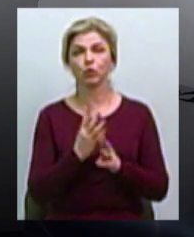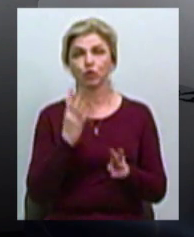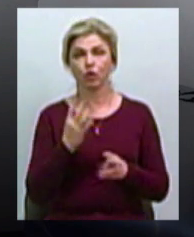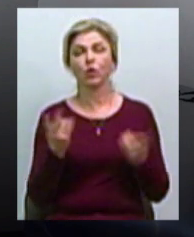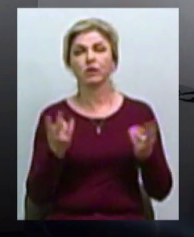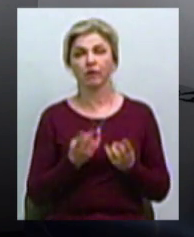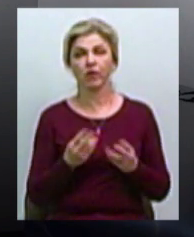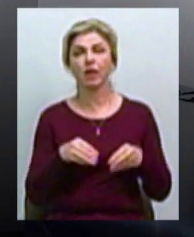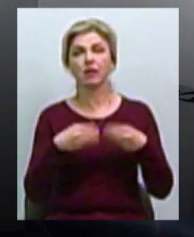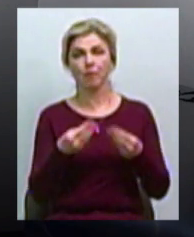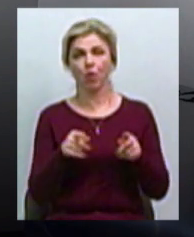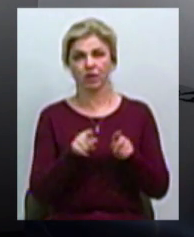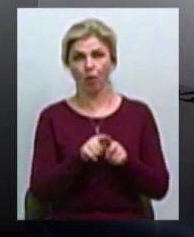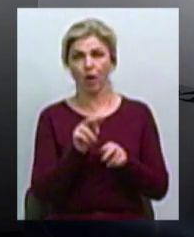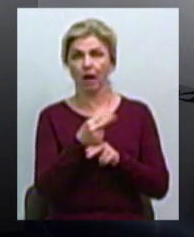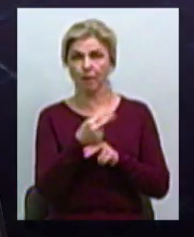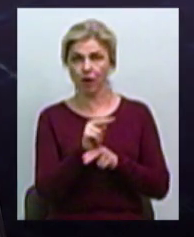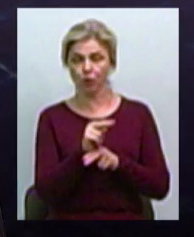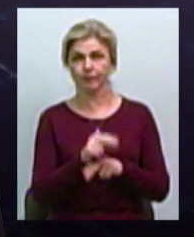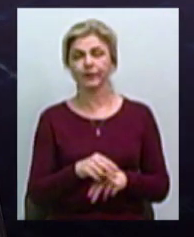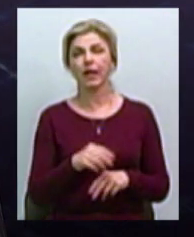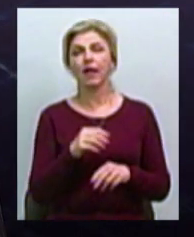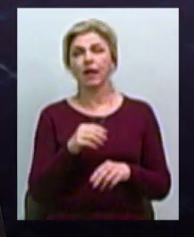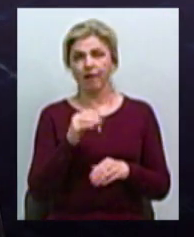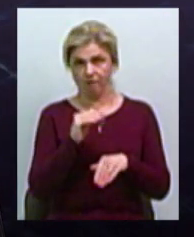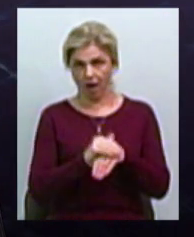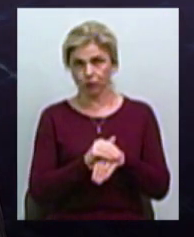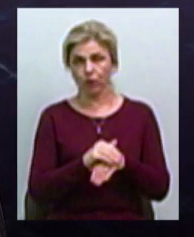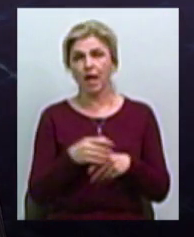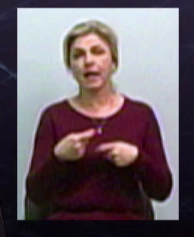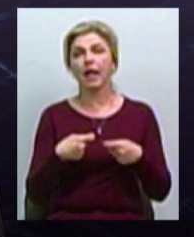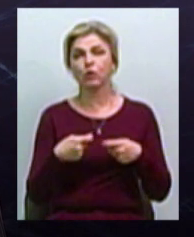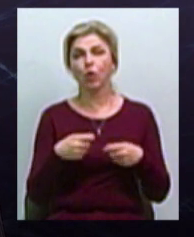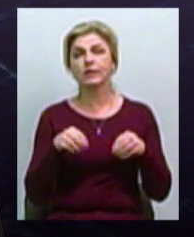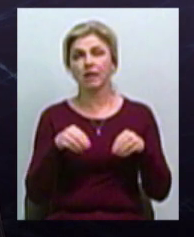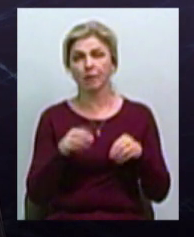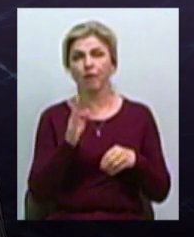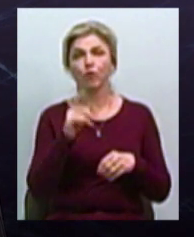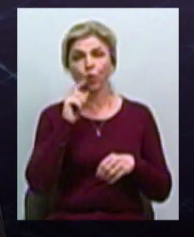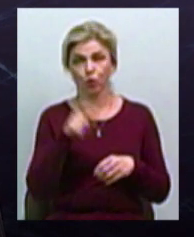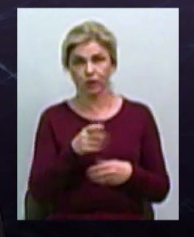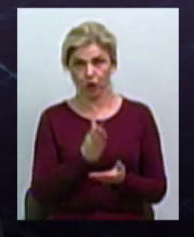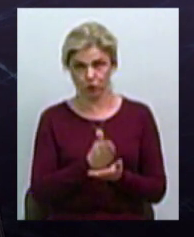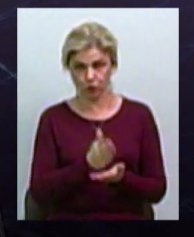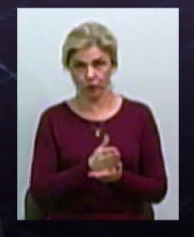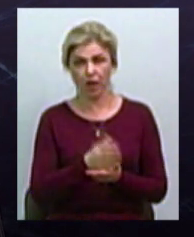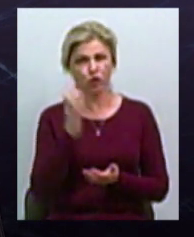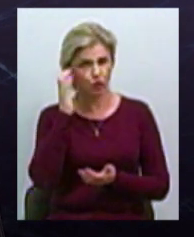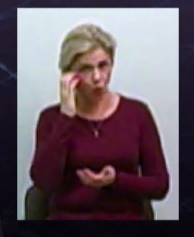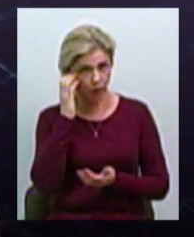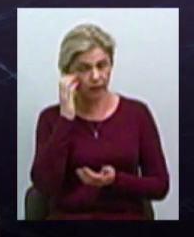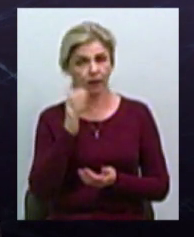потрібно дати таку ремарку, що де-факто ринок землі в Україні таки існує. Він чорний,